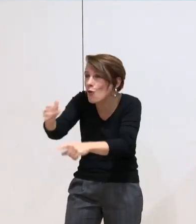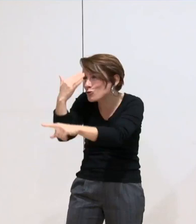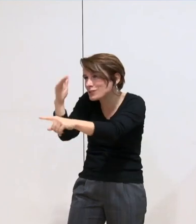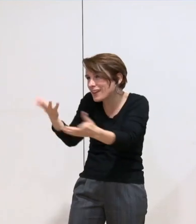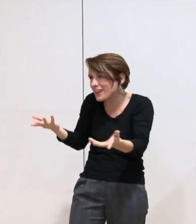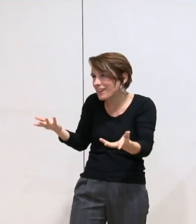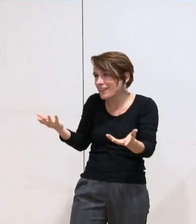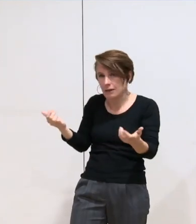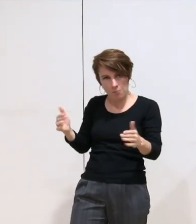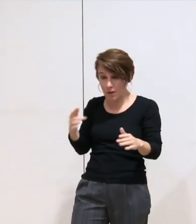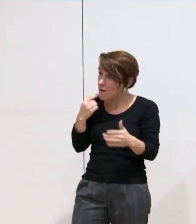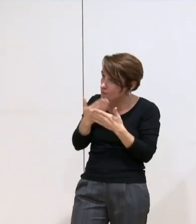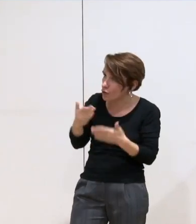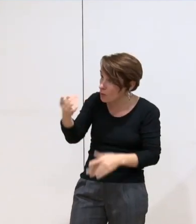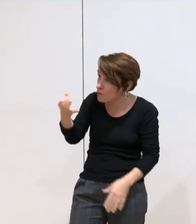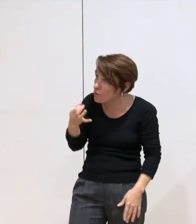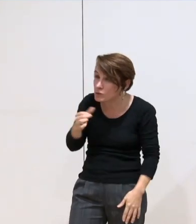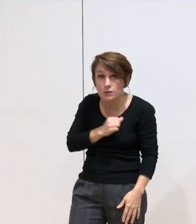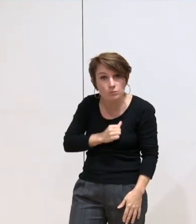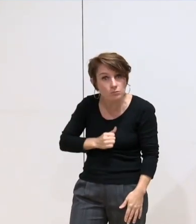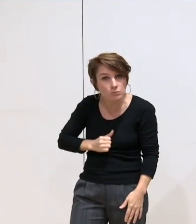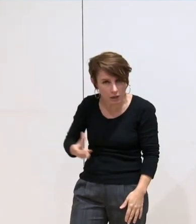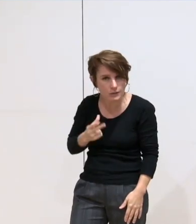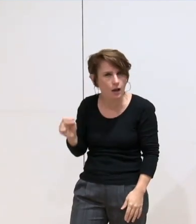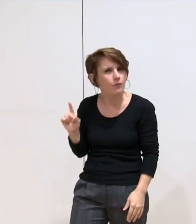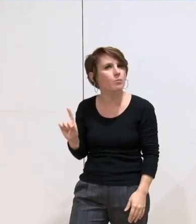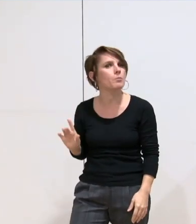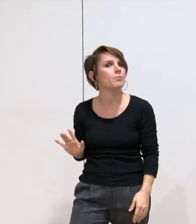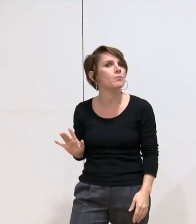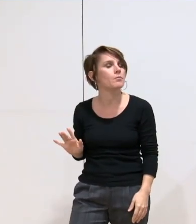Mais franchement, ce que vous dites est quand même assez sérieux.